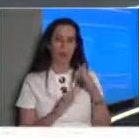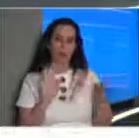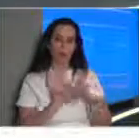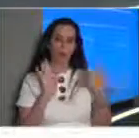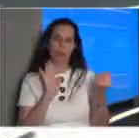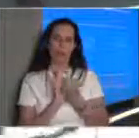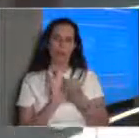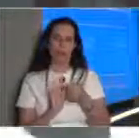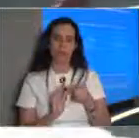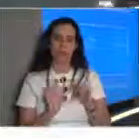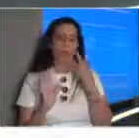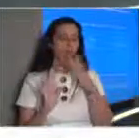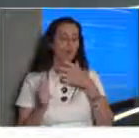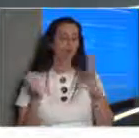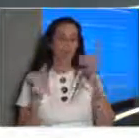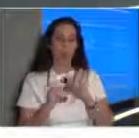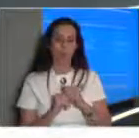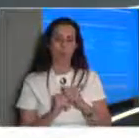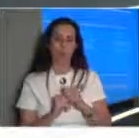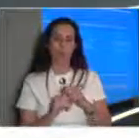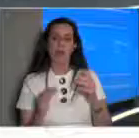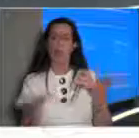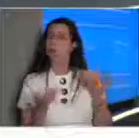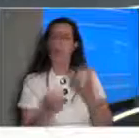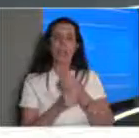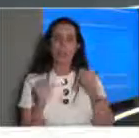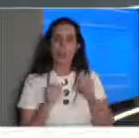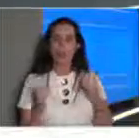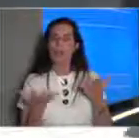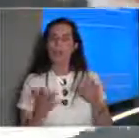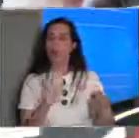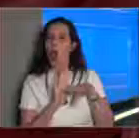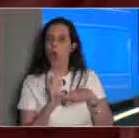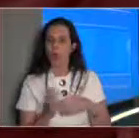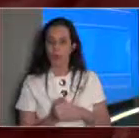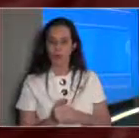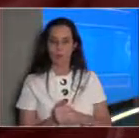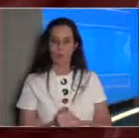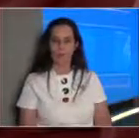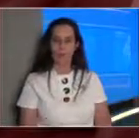החוק הזה יעבור, וזה עגום מאוד. אם כך, ואיפה הדמוקרטיה כאן, ואיפה שלטון החוק?